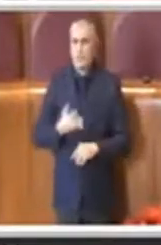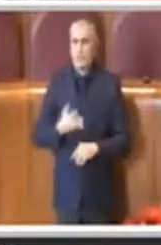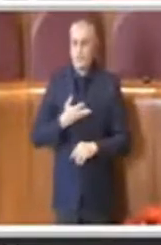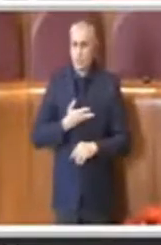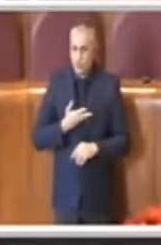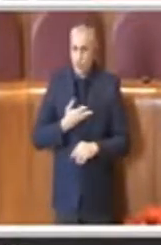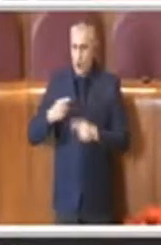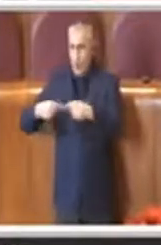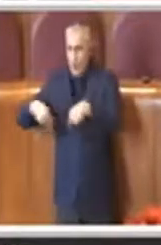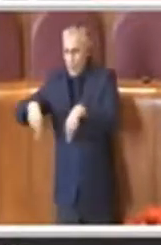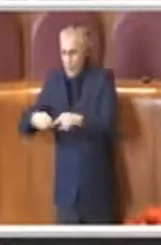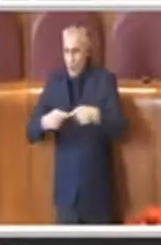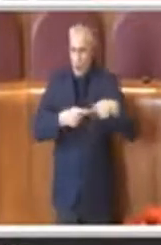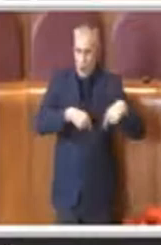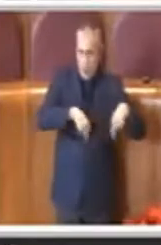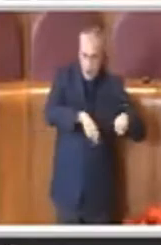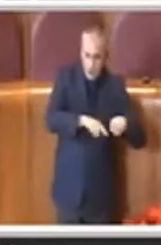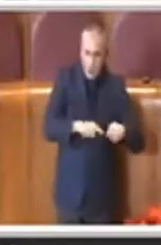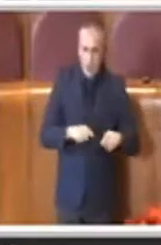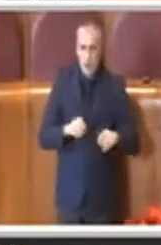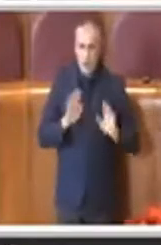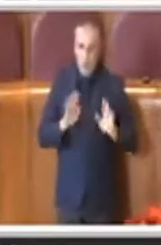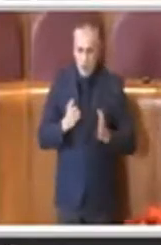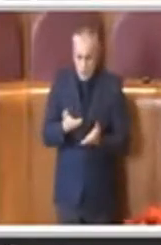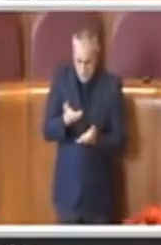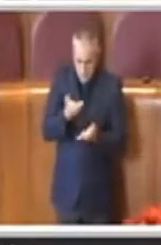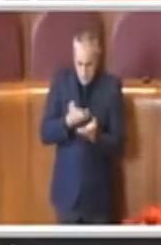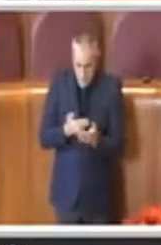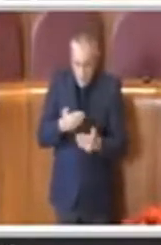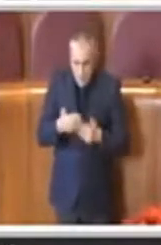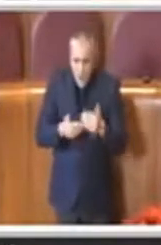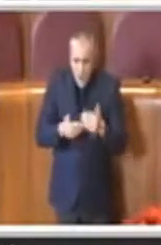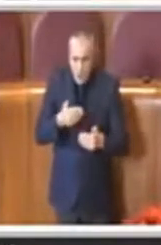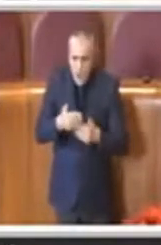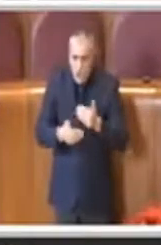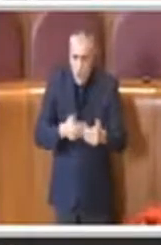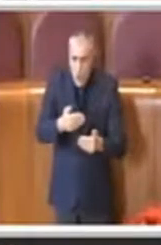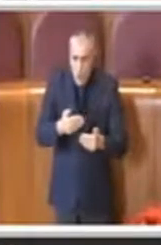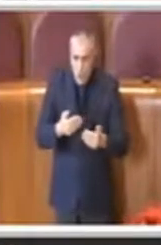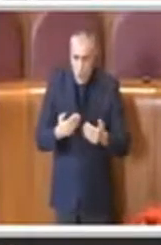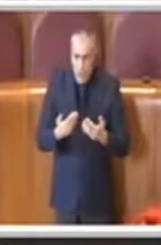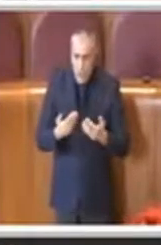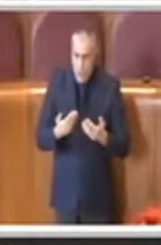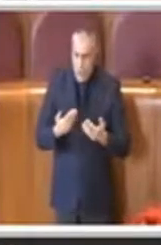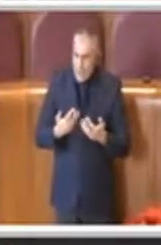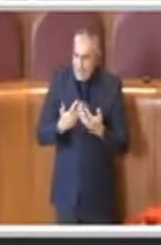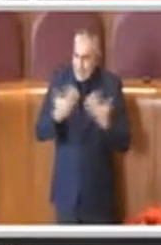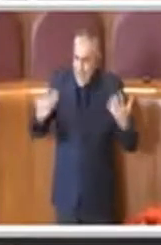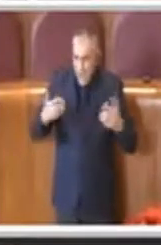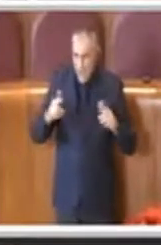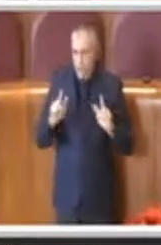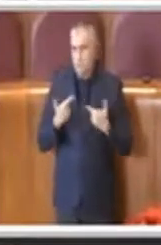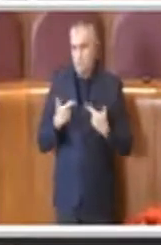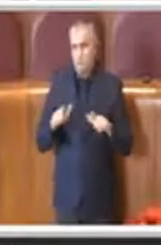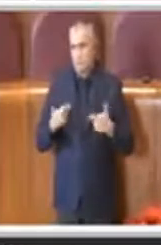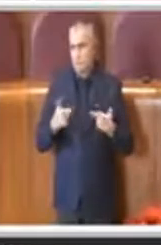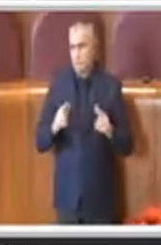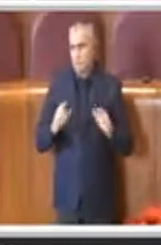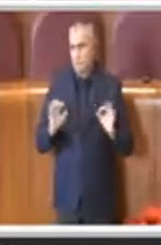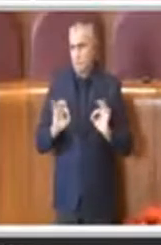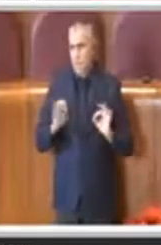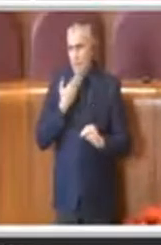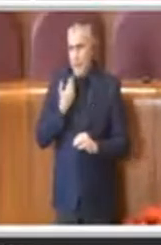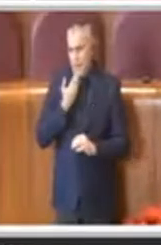chiaro di queste procedure, della distribuzione di competenze, ancora non è emerso, perché in entrambe